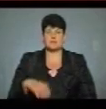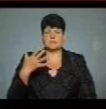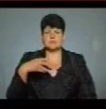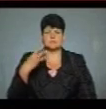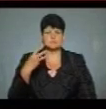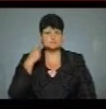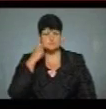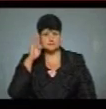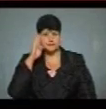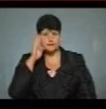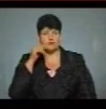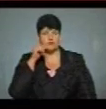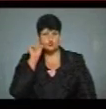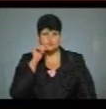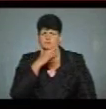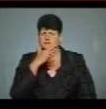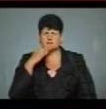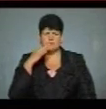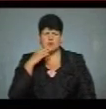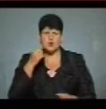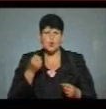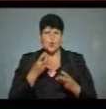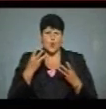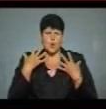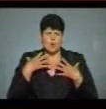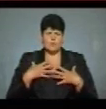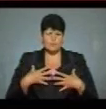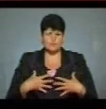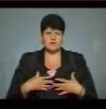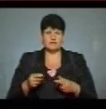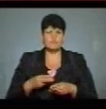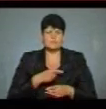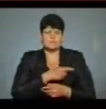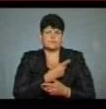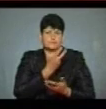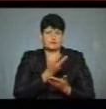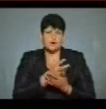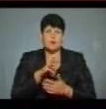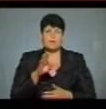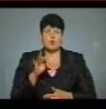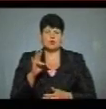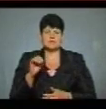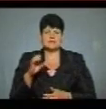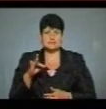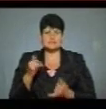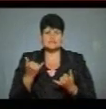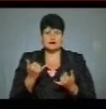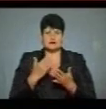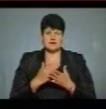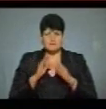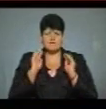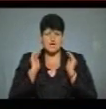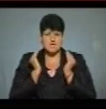53-річний чоловік, якого вчора з численними опіками та тілесними ушкодженнями доправили до Монастирської лікарні, зараз перебуває в реанімації. Про це нам